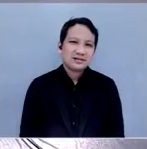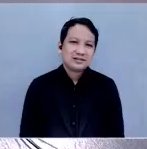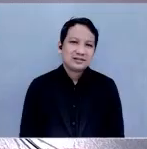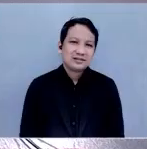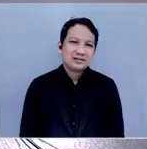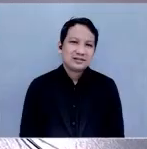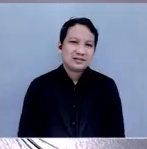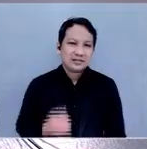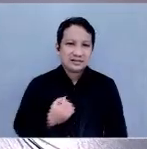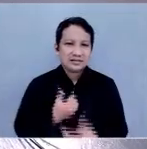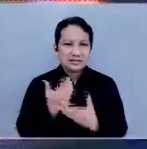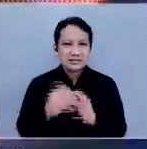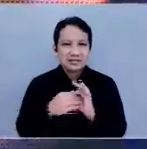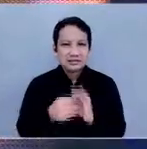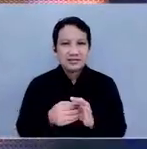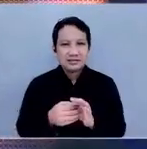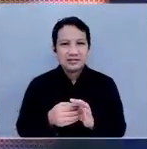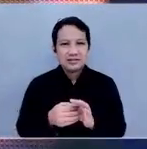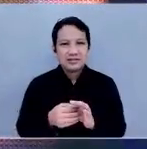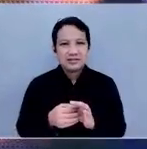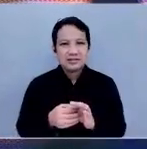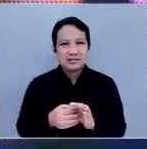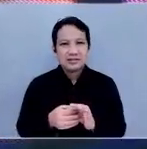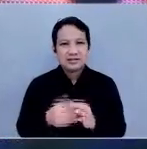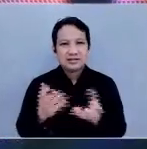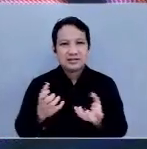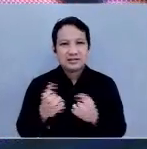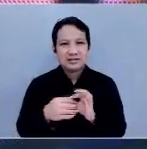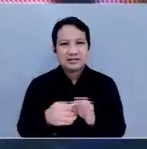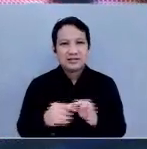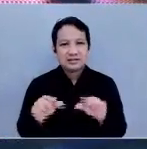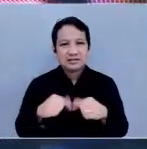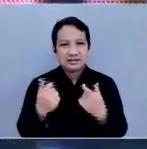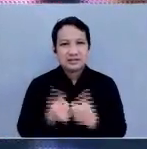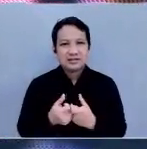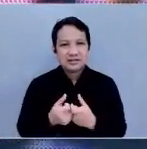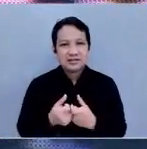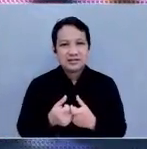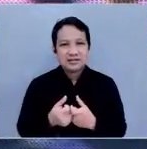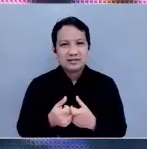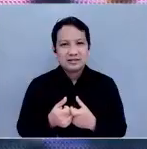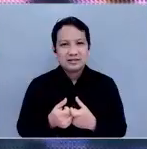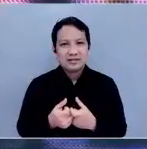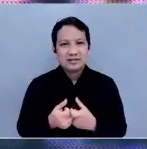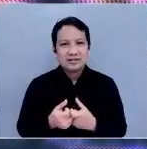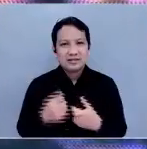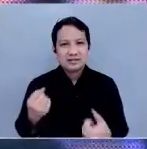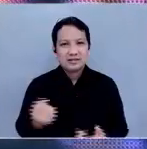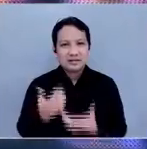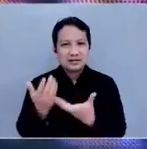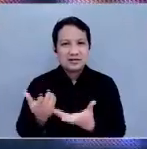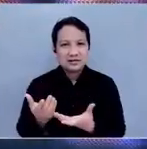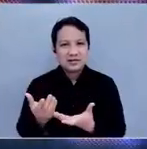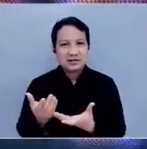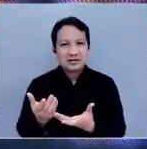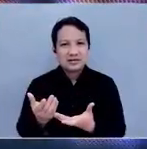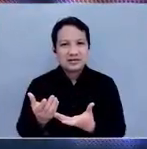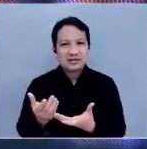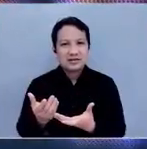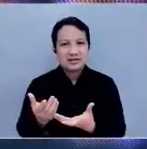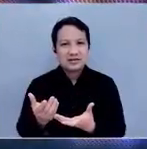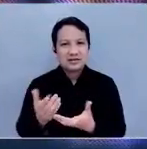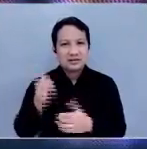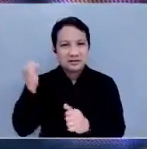Inspiration na usapan. Isa sa mga gusto na rin gawin na sa band ay talagang makapagbigay ng hope sa mga